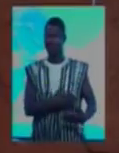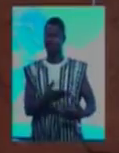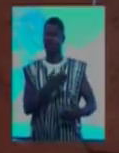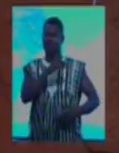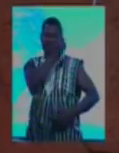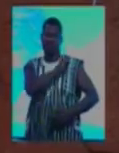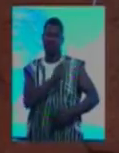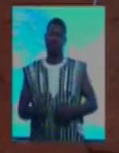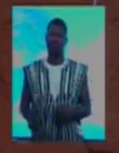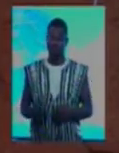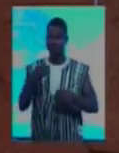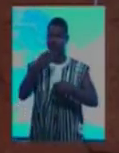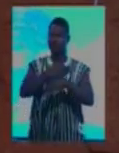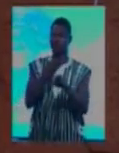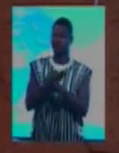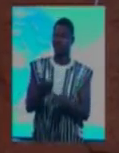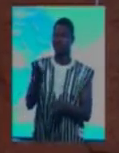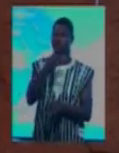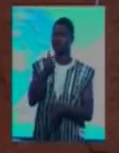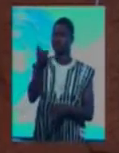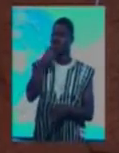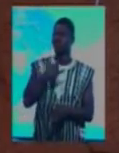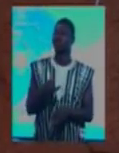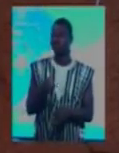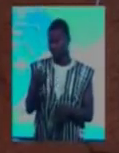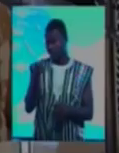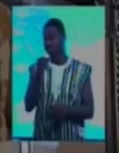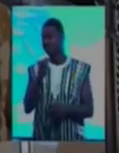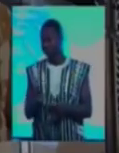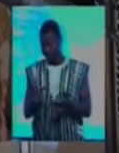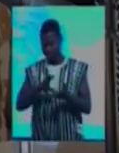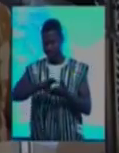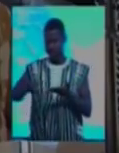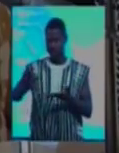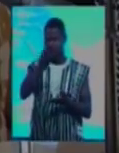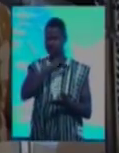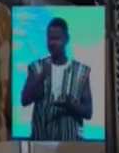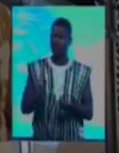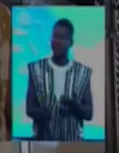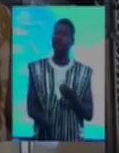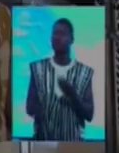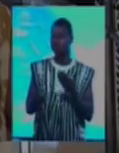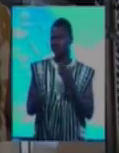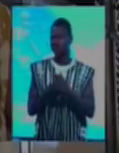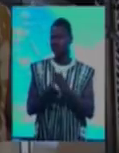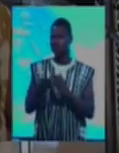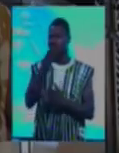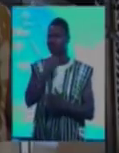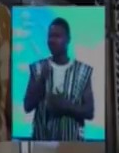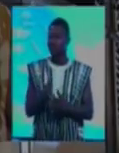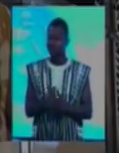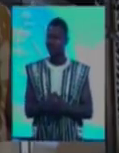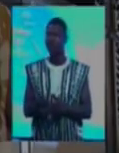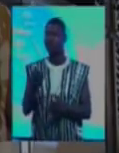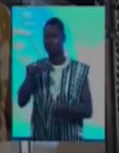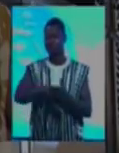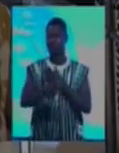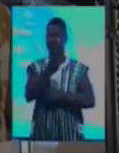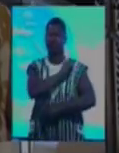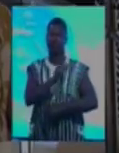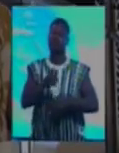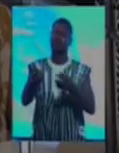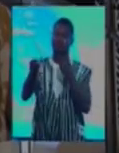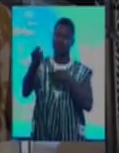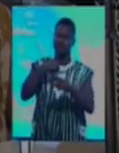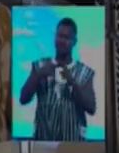banque dans le pays en question. De retour au Burkina, le nommé Diko Alidou propose